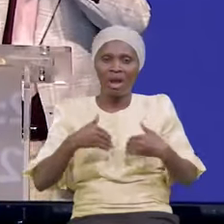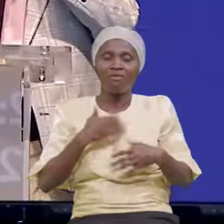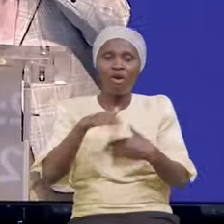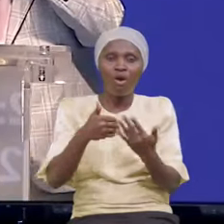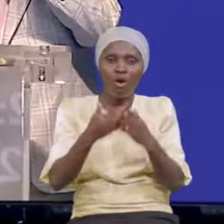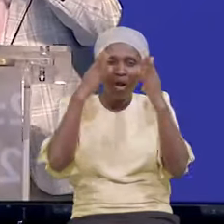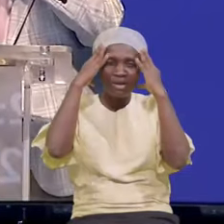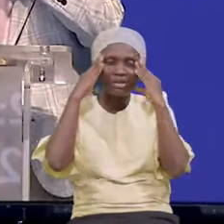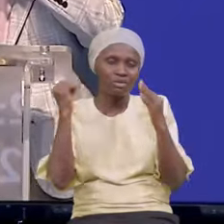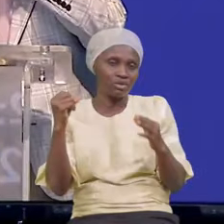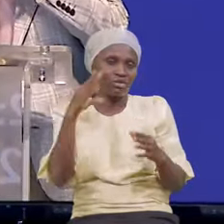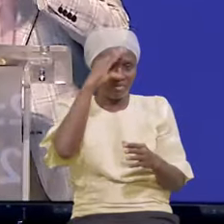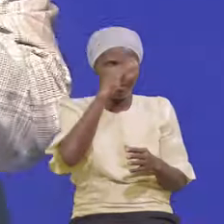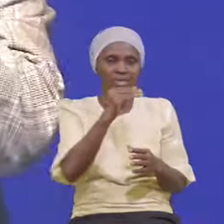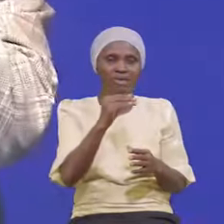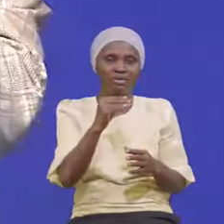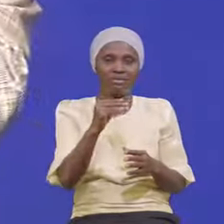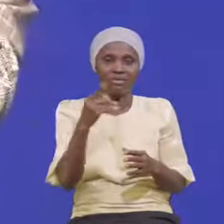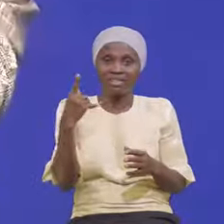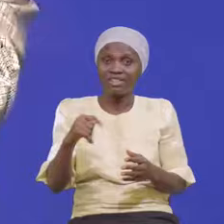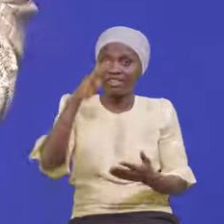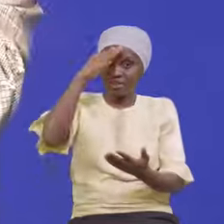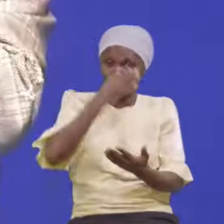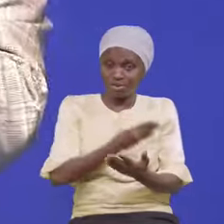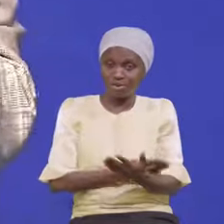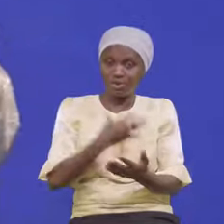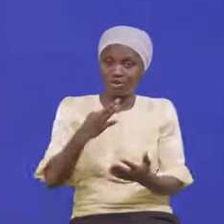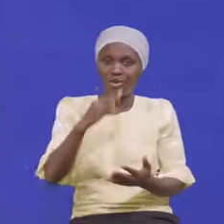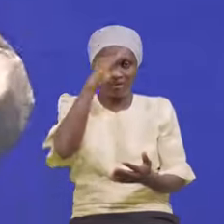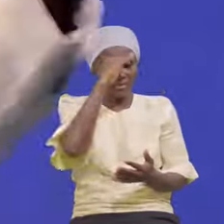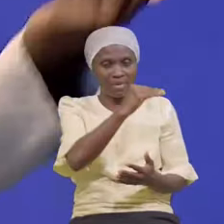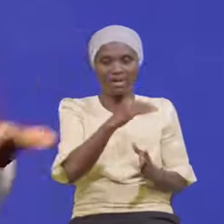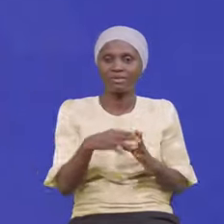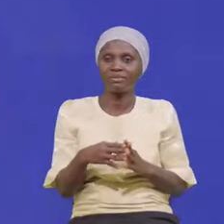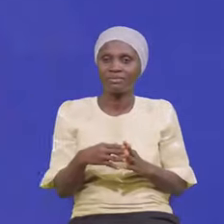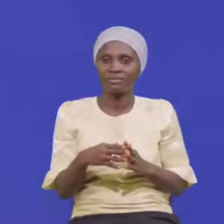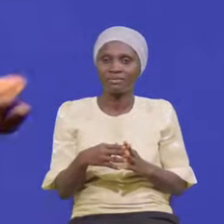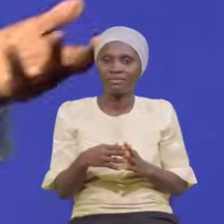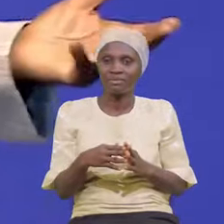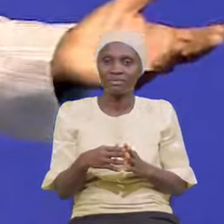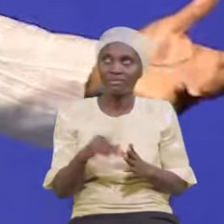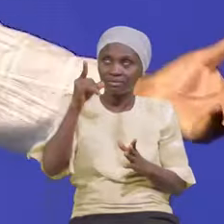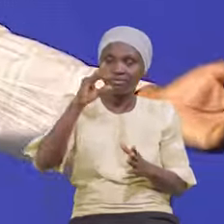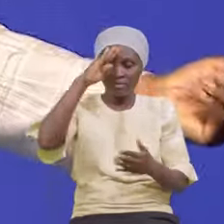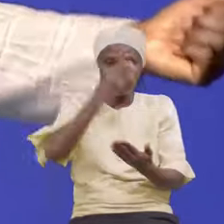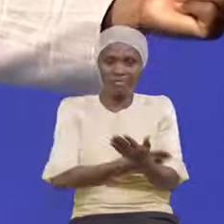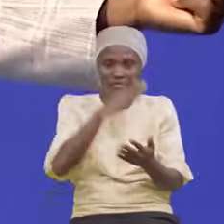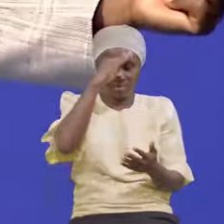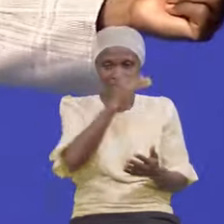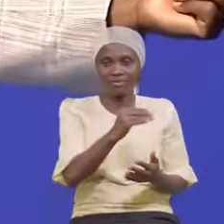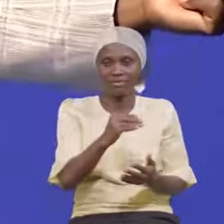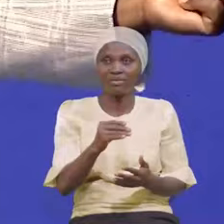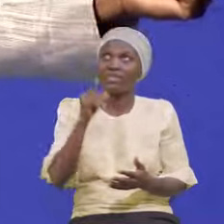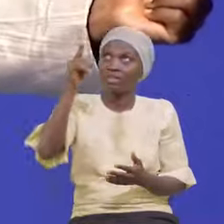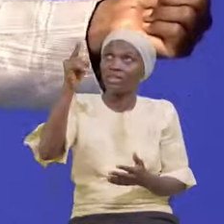ఆయన మానవాళి అనుభవాలన్నిటి గుండా వెళ్ళి ఉన్నాడు, సన్ ఆఫ్ మ్యాన్, మనుష్య కుమారుడు, యాజ్ ఎ సన్ ఆఫ్ మ్యాన్, మనుష్య కుమారుడిగా, హి కెన్ హోల్డ్